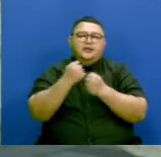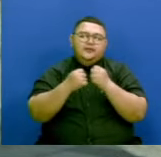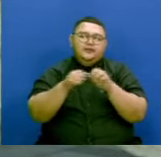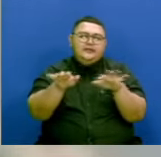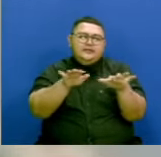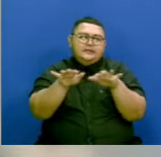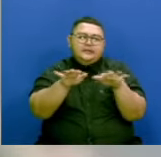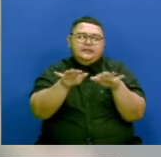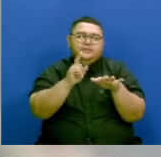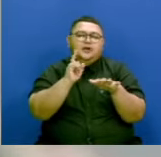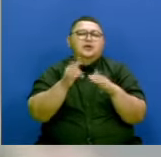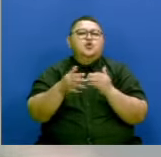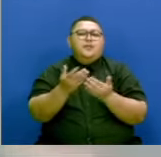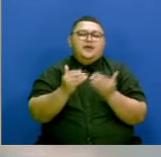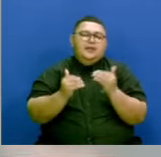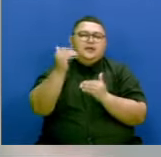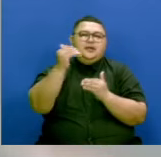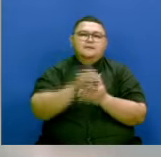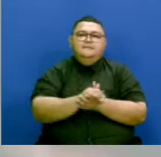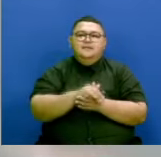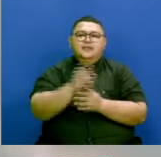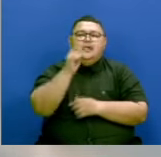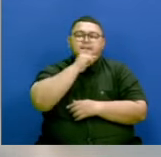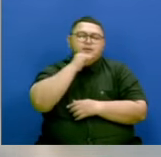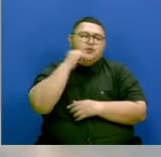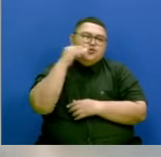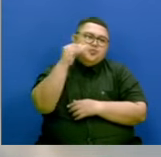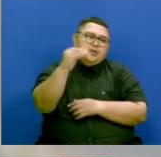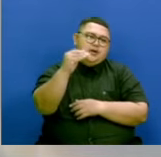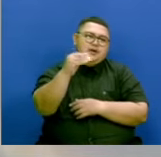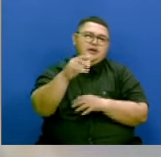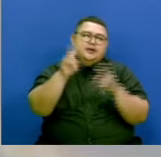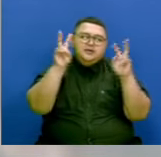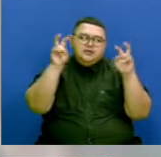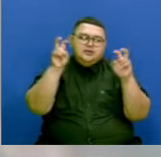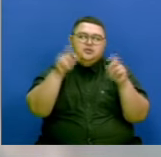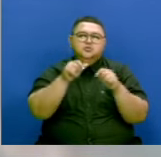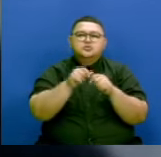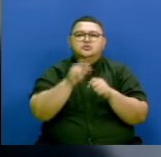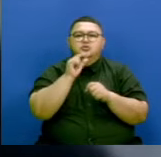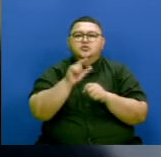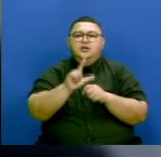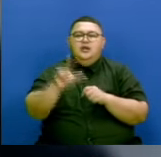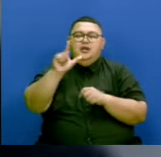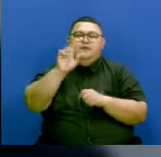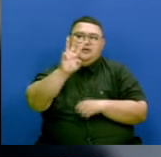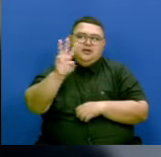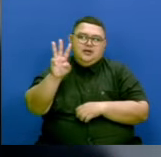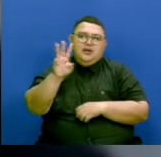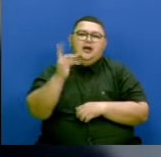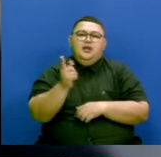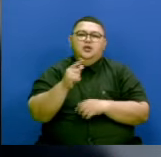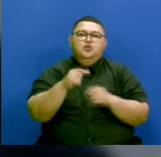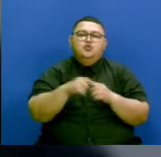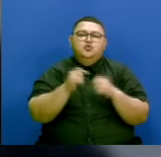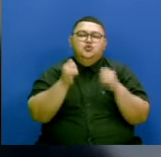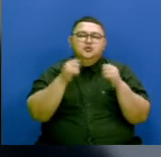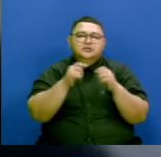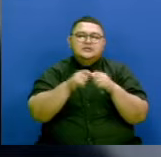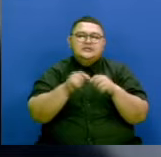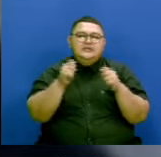kegempaan yang cukup tinggi. Hingga Minggu petang, status Gunung Merapi masih berada di level 3 ataupun siaga.